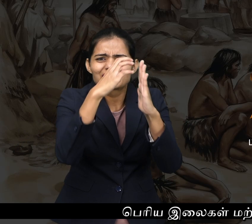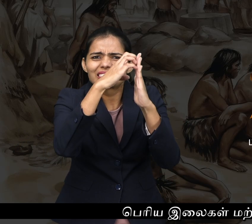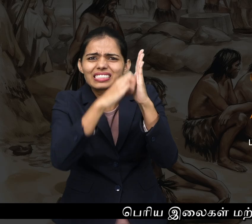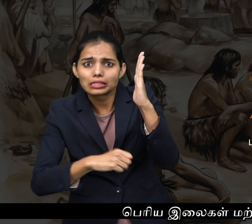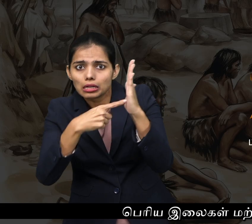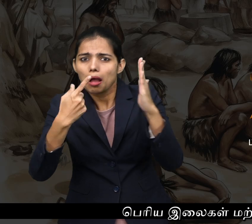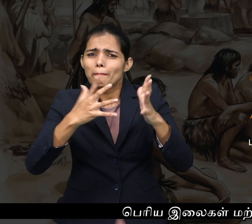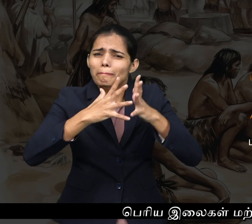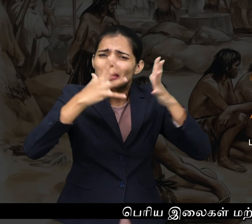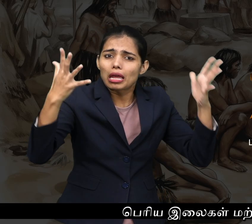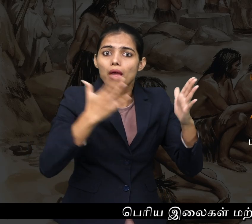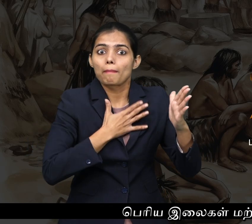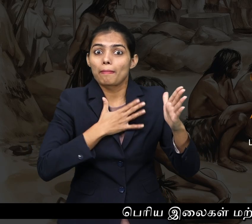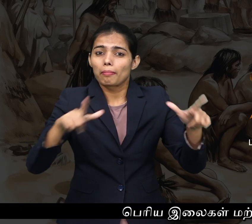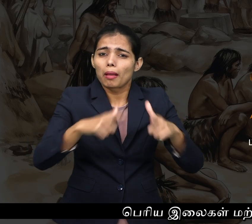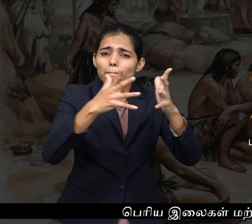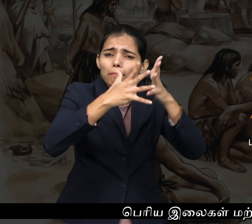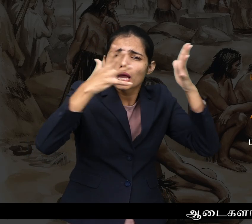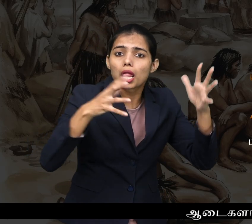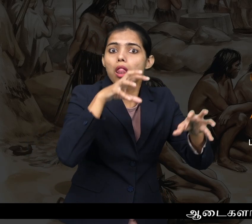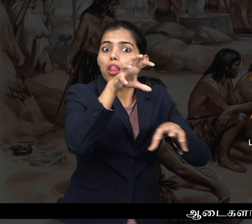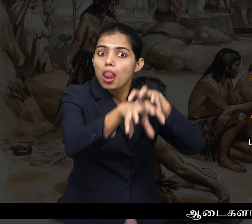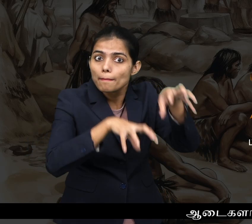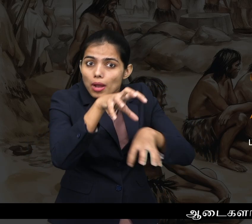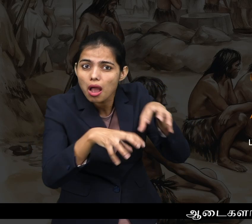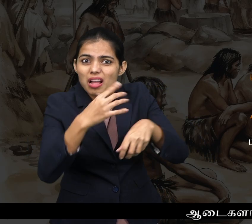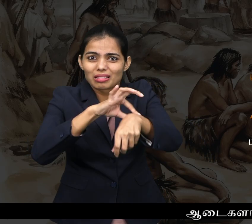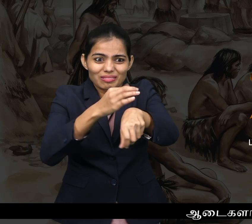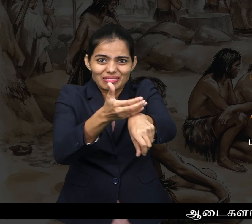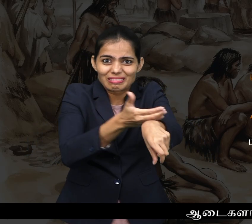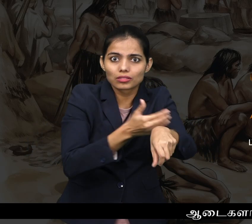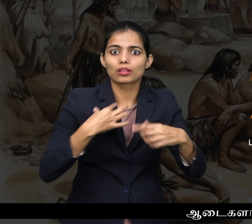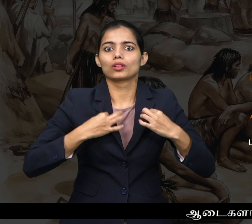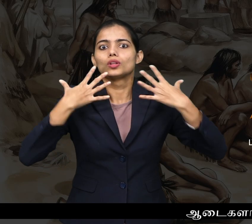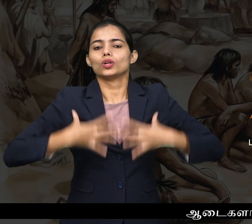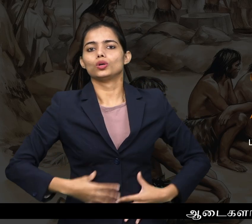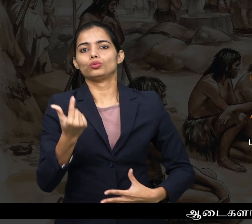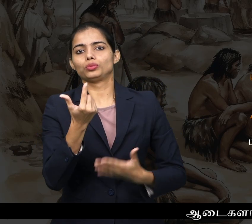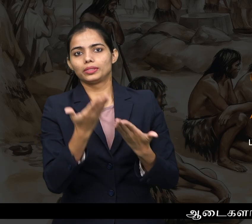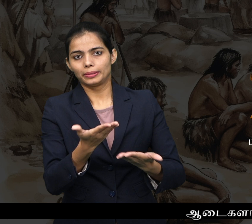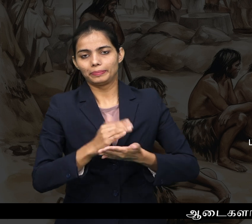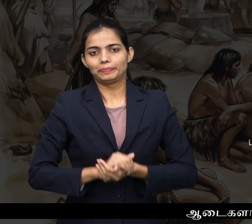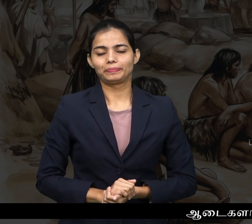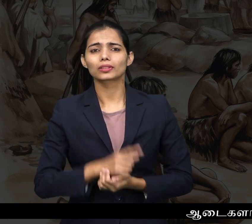பெரிய இலைகள் மற்றும் விலங்குகளின் தோல்களை ஆடைகளாக பயன்படுத்தினர்.